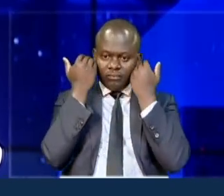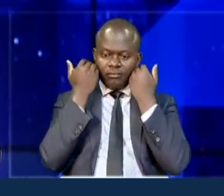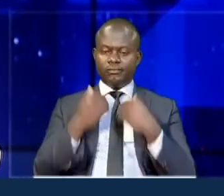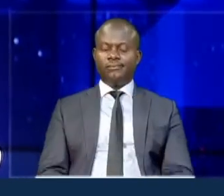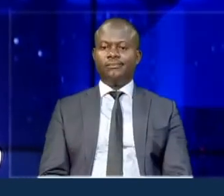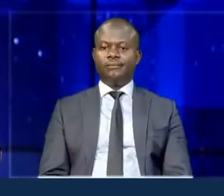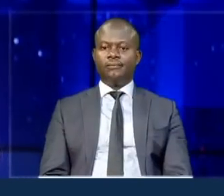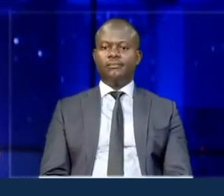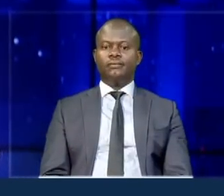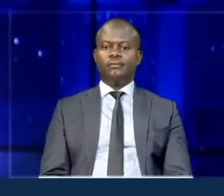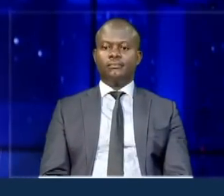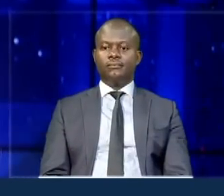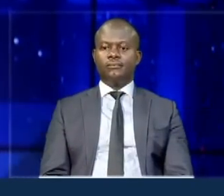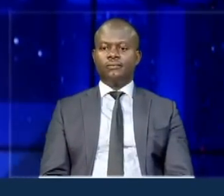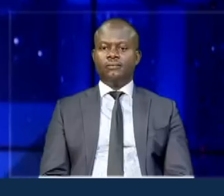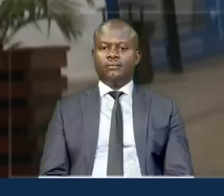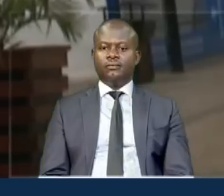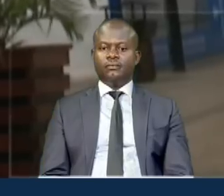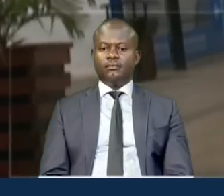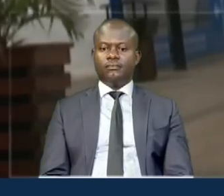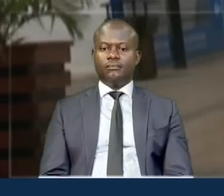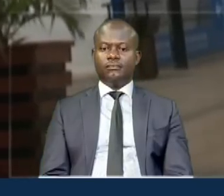reka tubibaze Bosco Kwizera